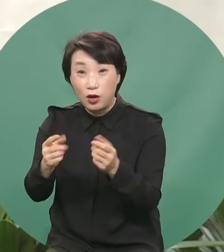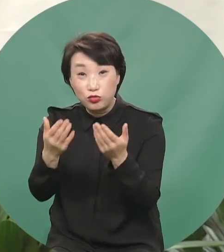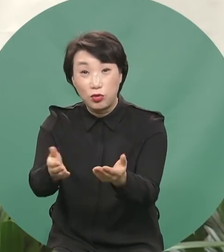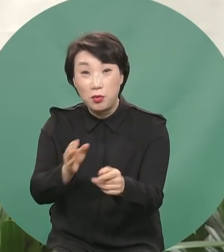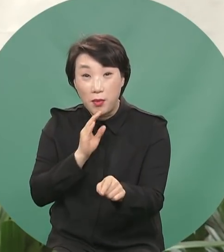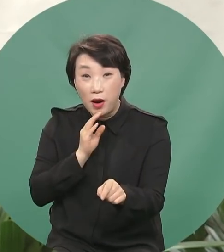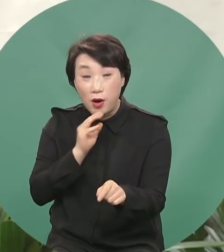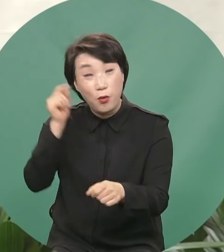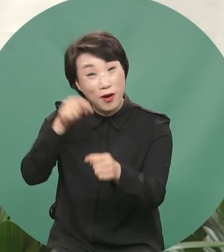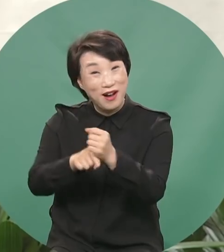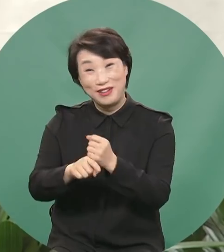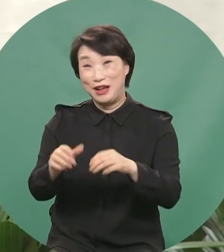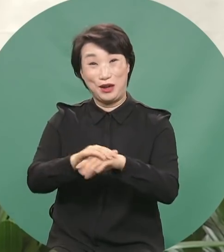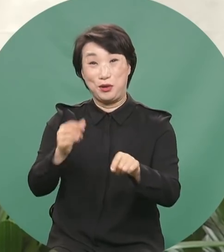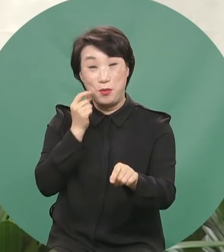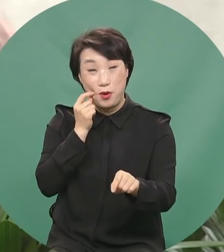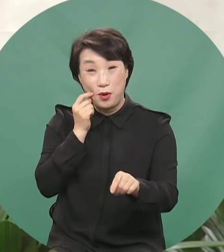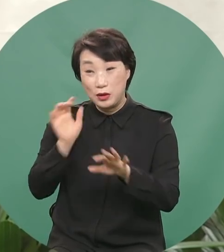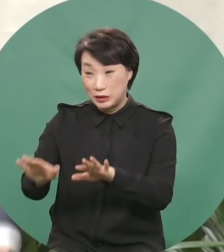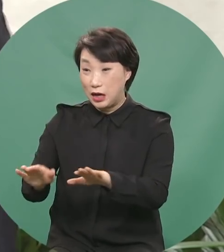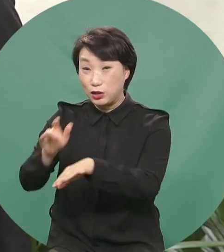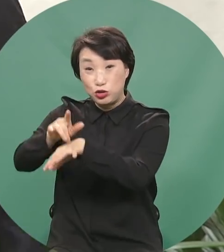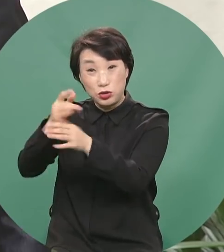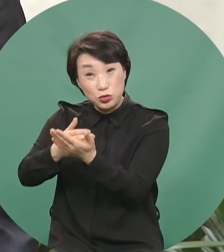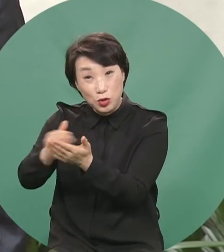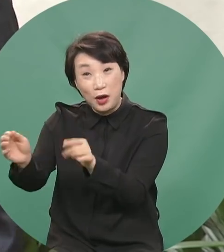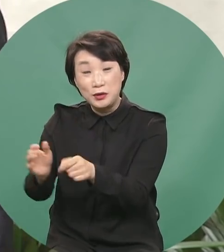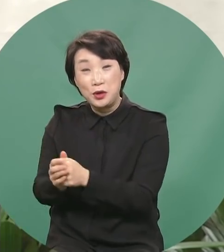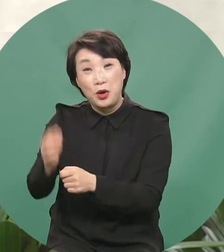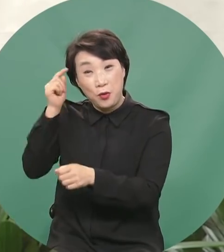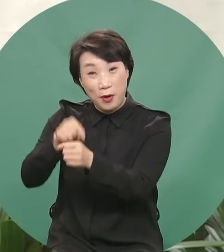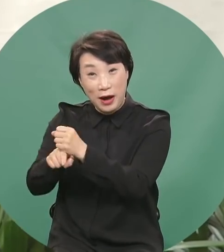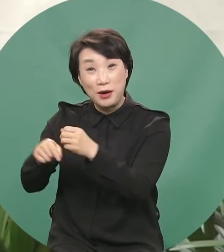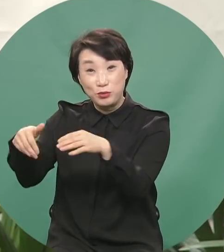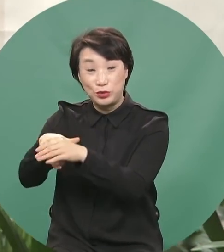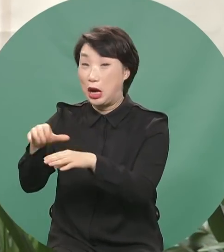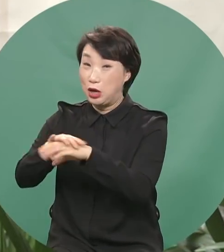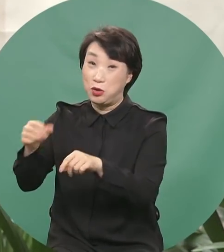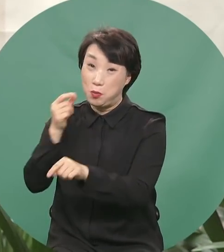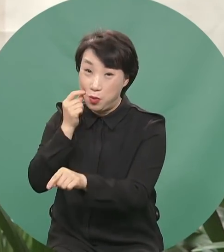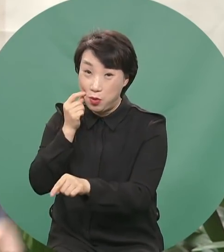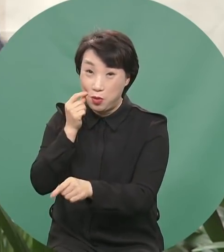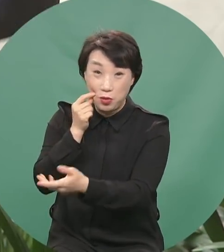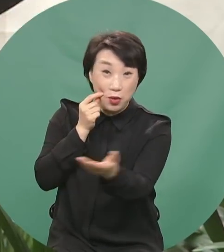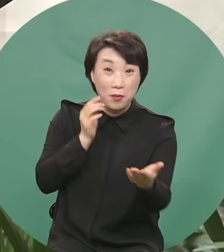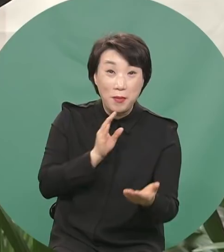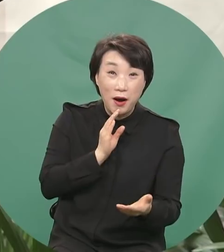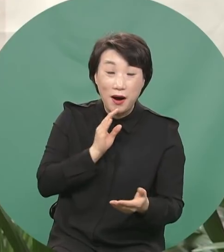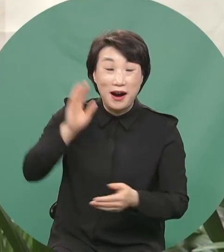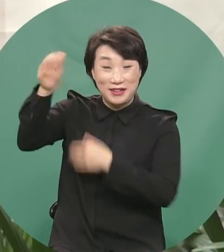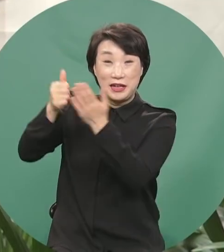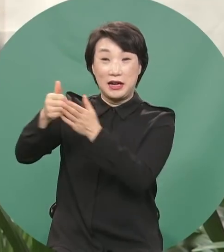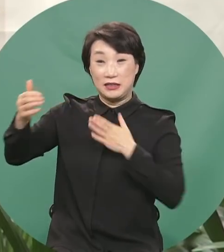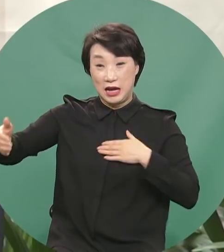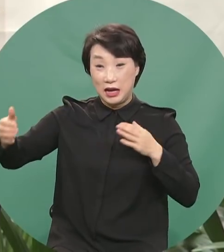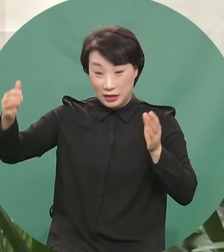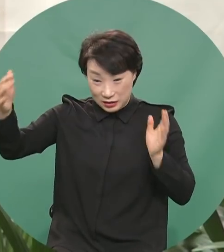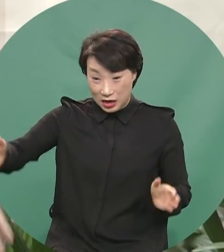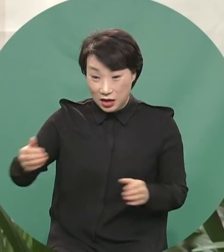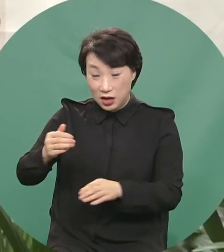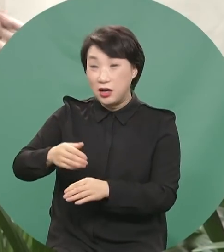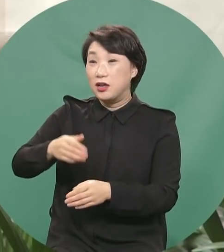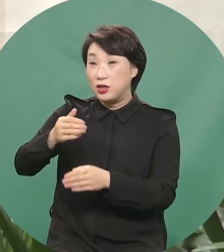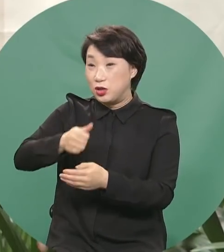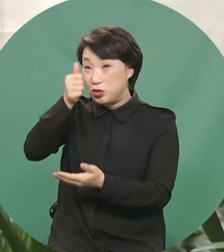할 수 없는 일, 귀신을 쫓아냈다, 과학문명이 할 수 없는 일, 하나님과 나와 가로막힌 죄 때문에